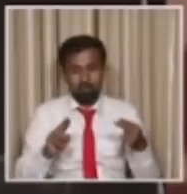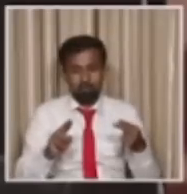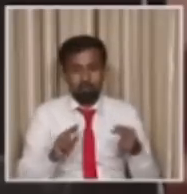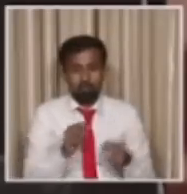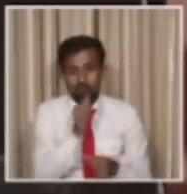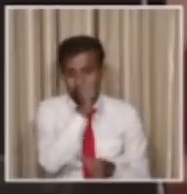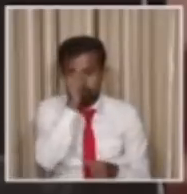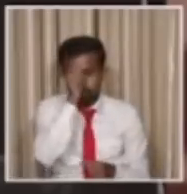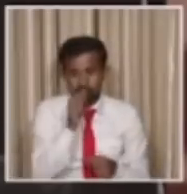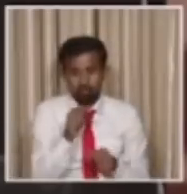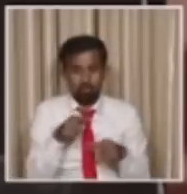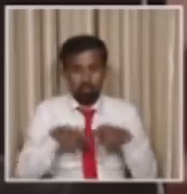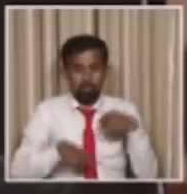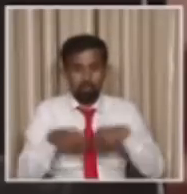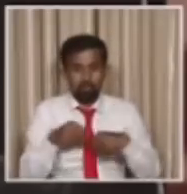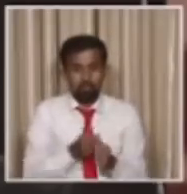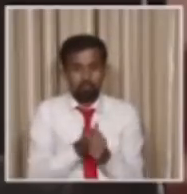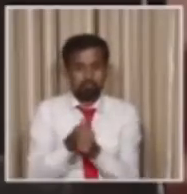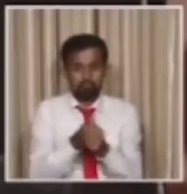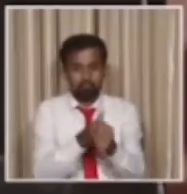කතෝලික ඡන්ද පස්සේ යන්න එපා.